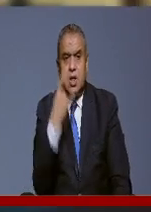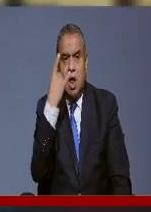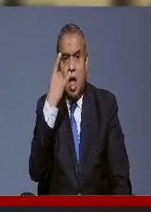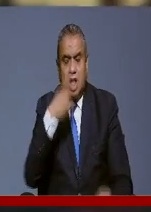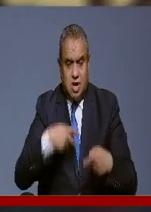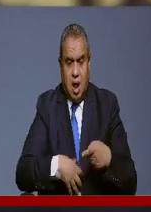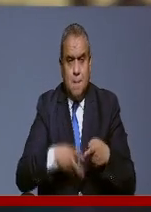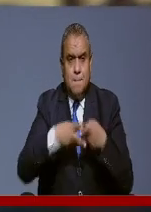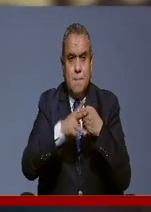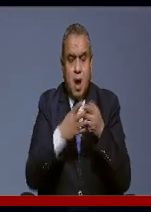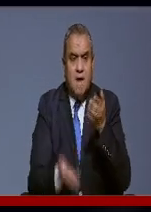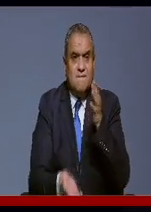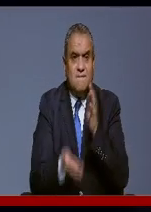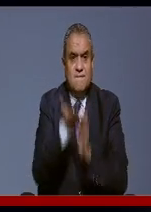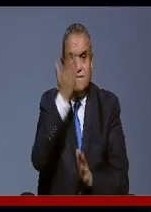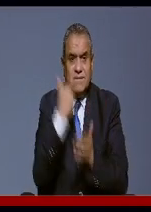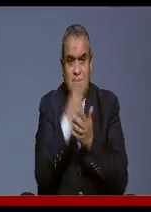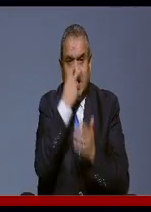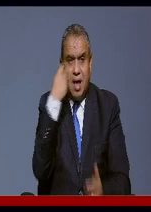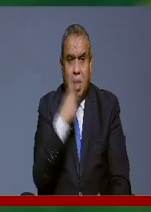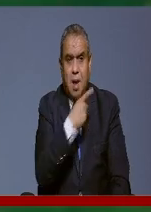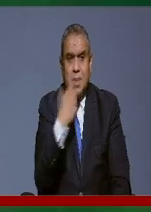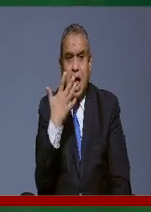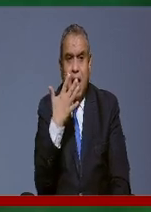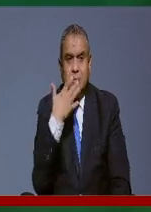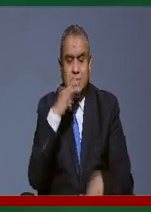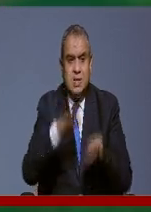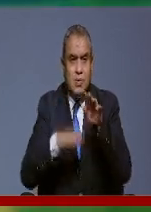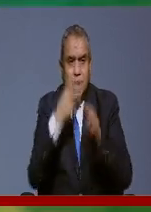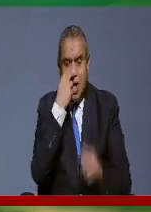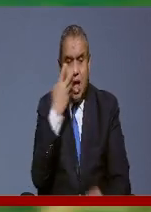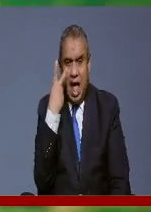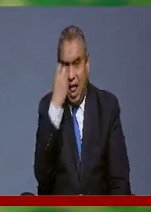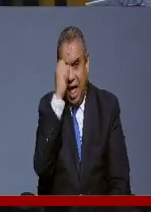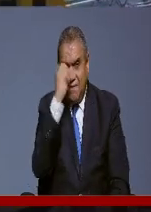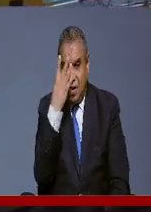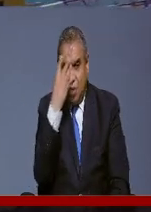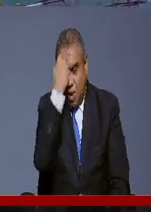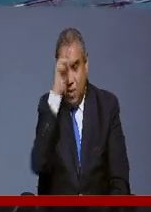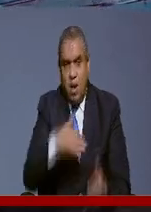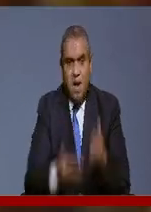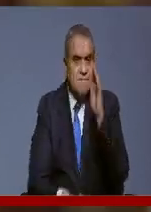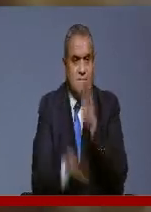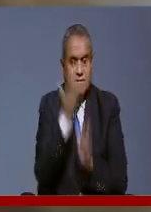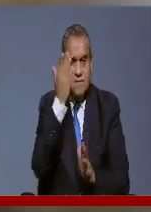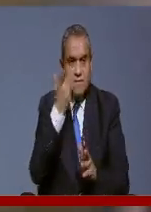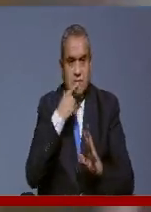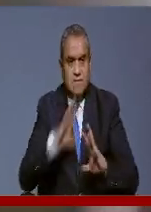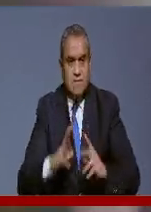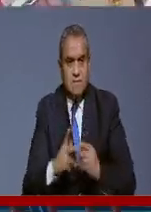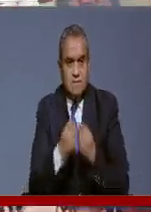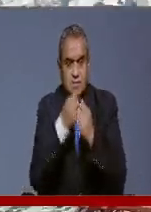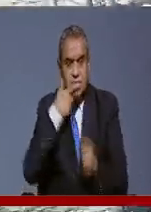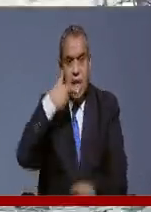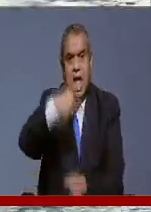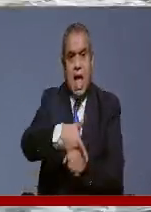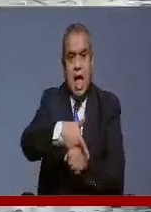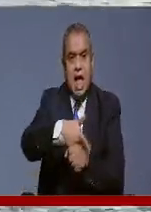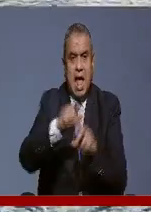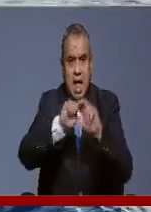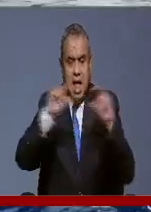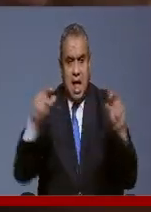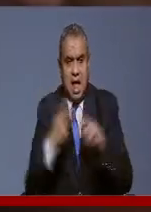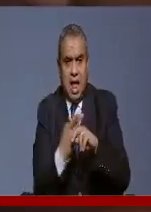الساعه بعد ما كان 105 مليار كيلو وات سنه 2014 وطورنا شبكه الغاز